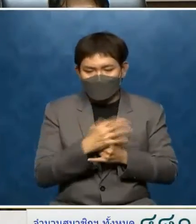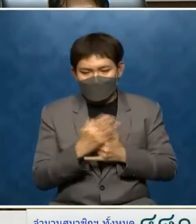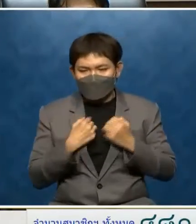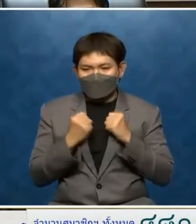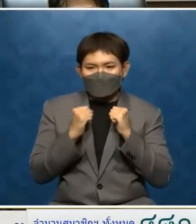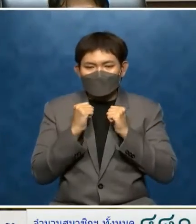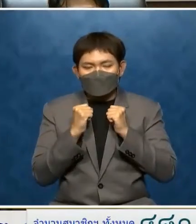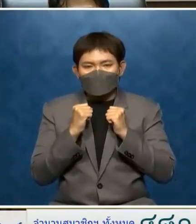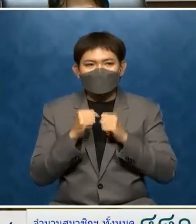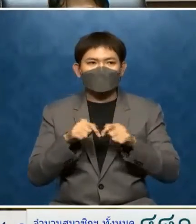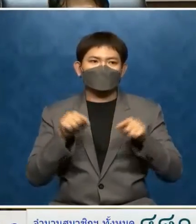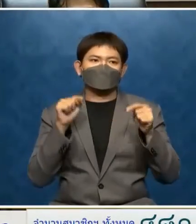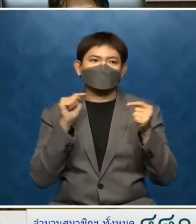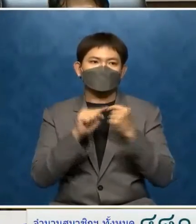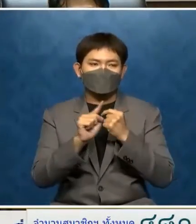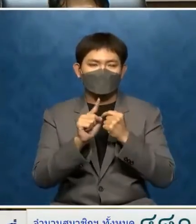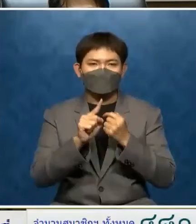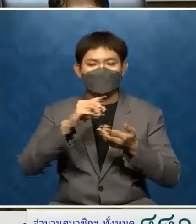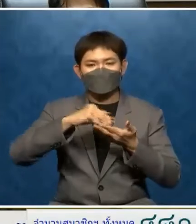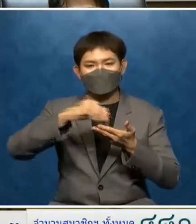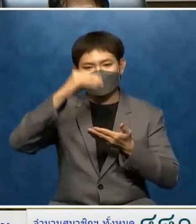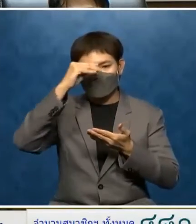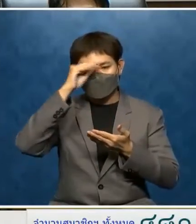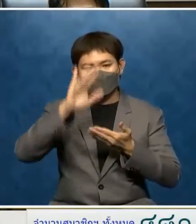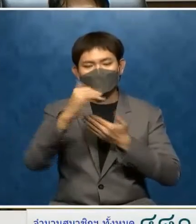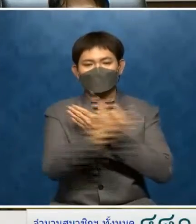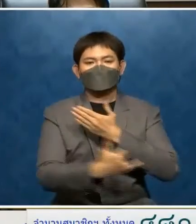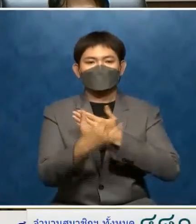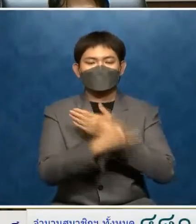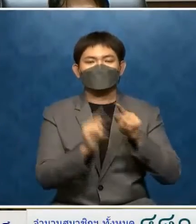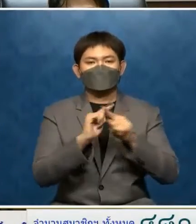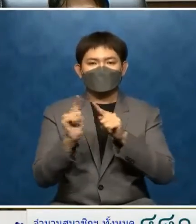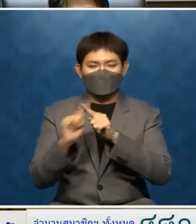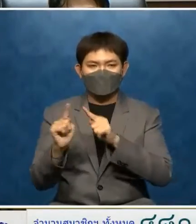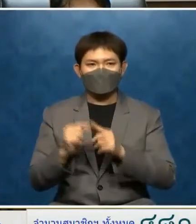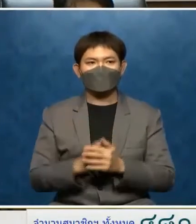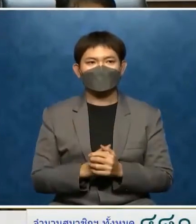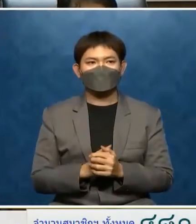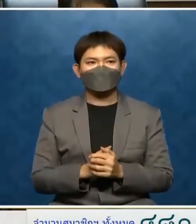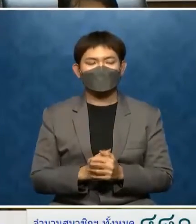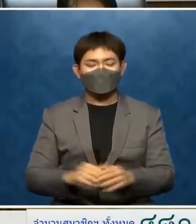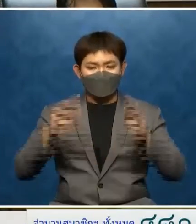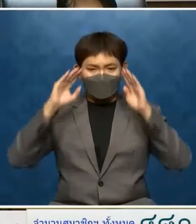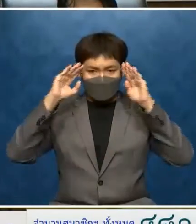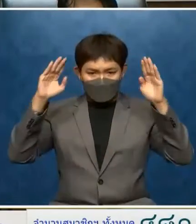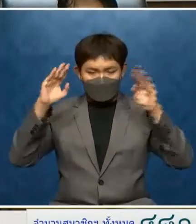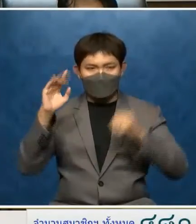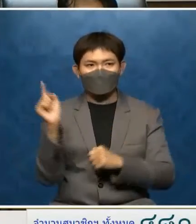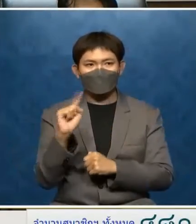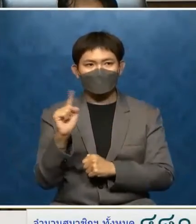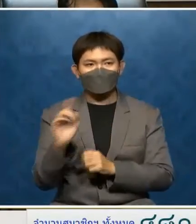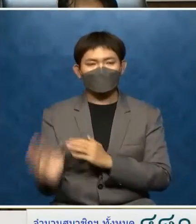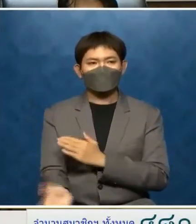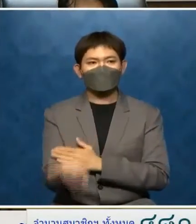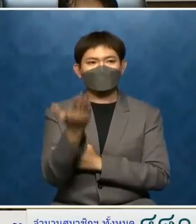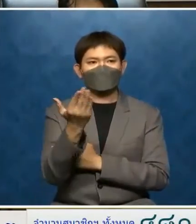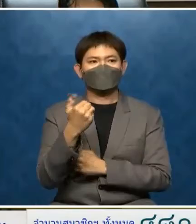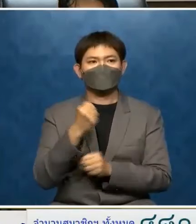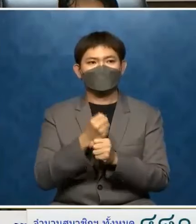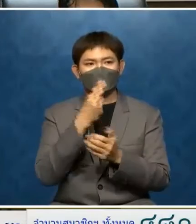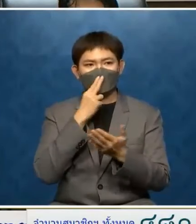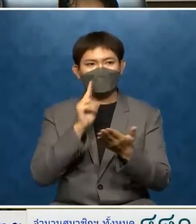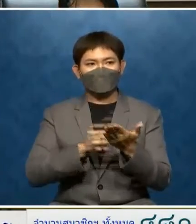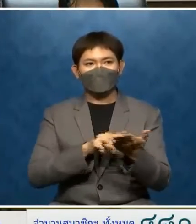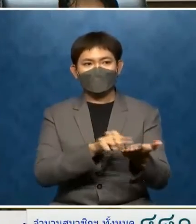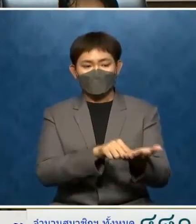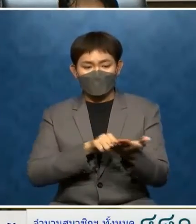นซึ่ตรงกับการศึกษาของหลากหายประเทศค่ะ และตรงกับปสบการณตรงค่ะแล้วเมอเช้นนี้ ด้วยช